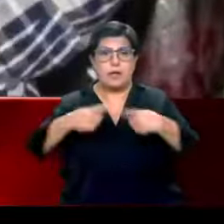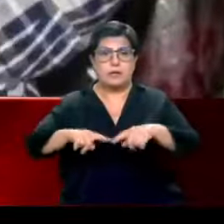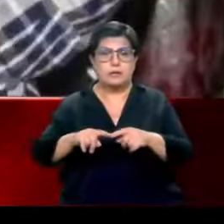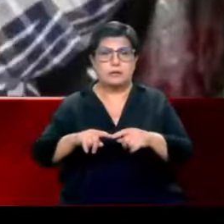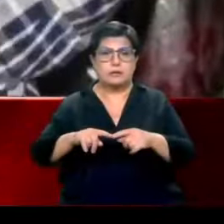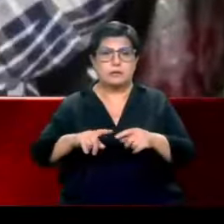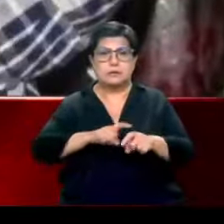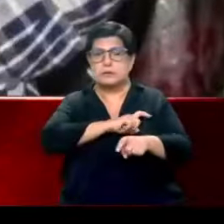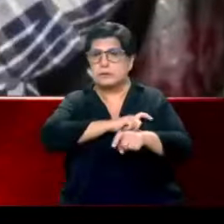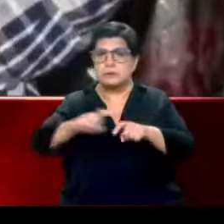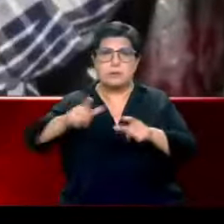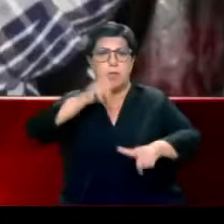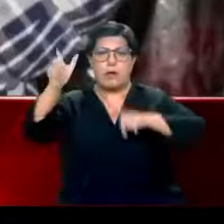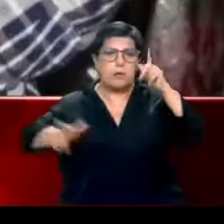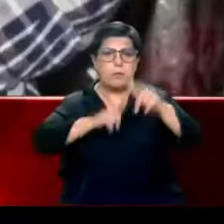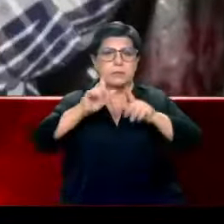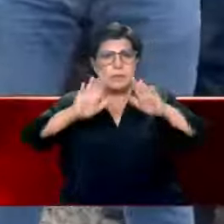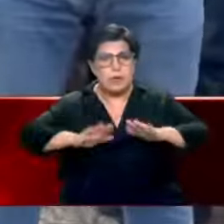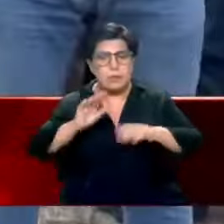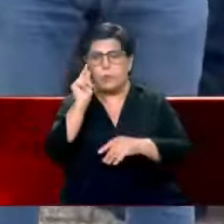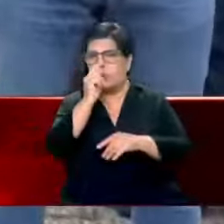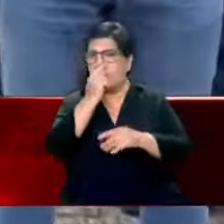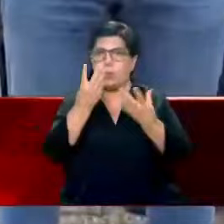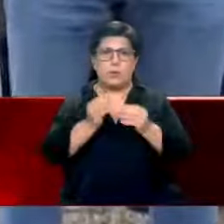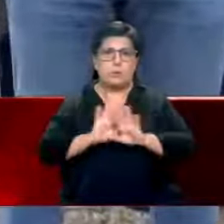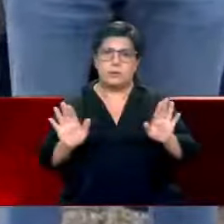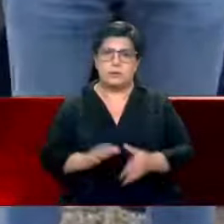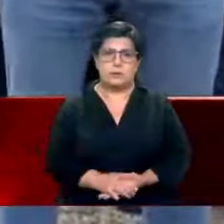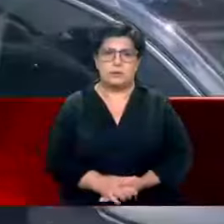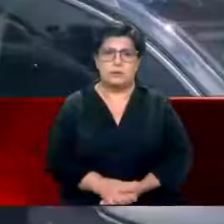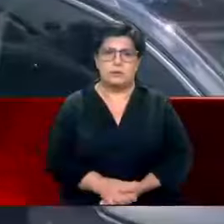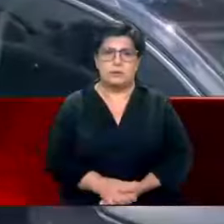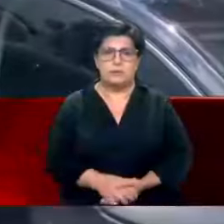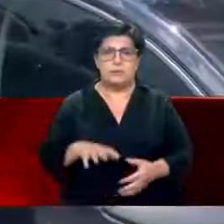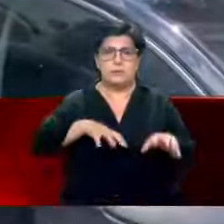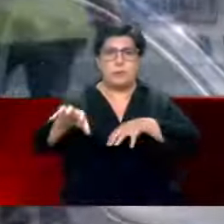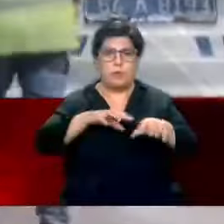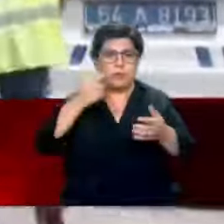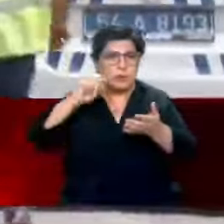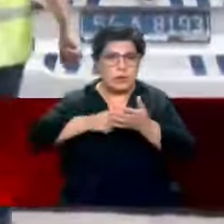sinir krizi geçirdi. Sakinleştirmek kolay olmadı. Oy, ben dayanamıyorum.